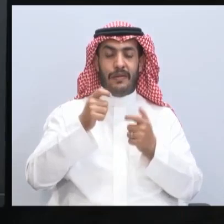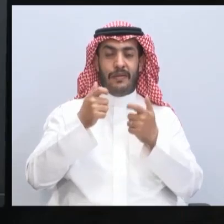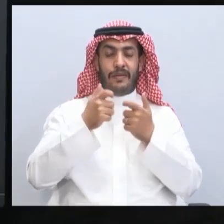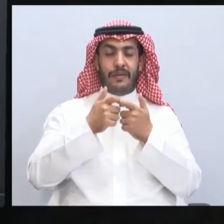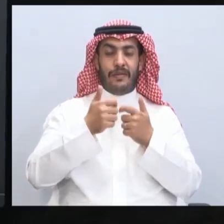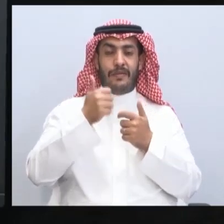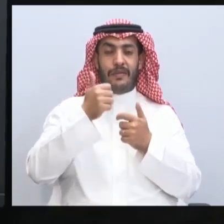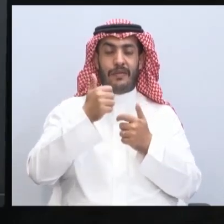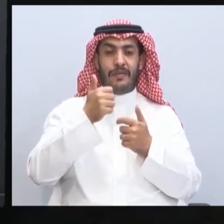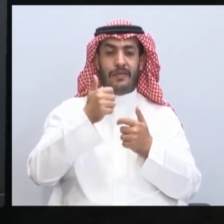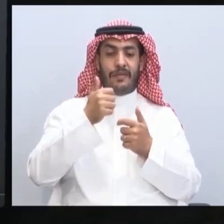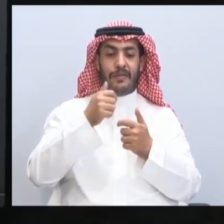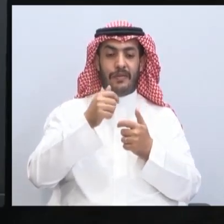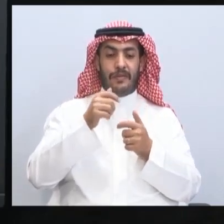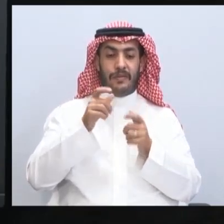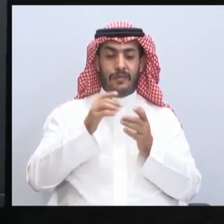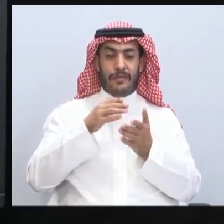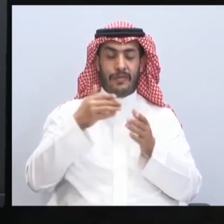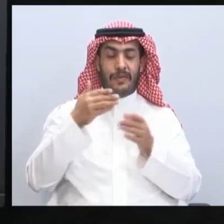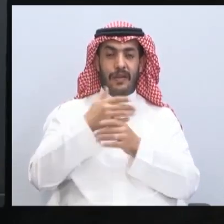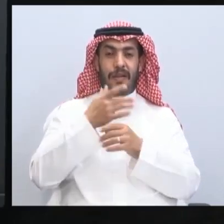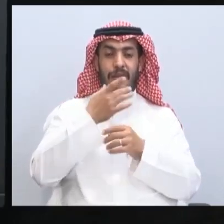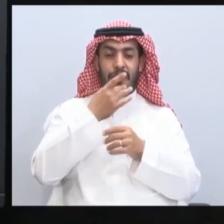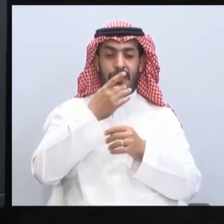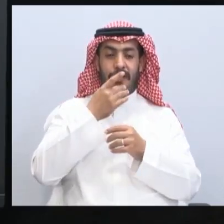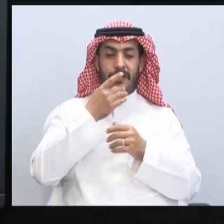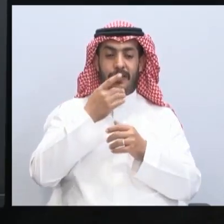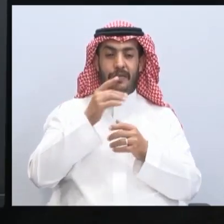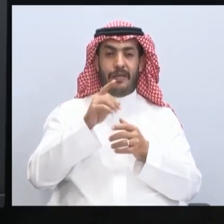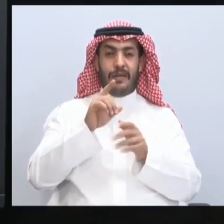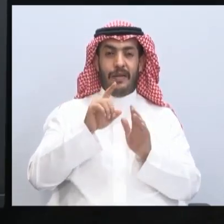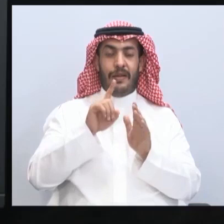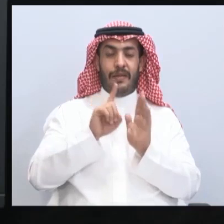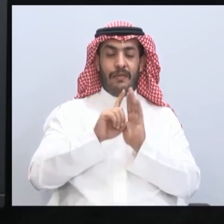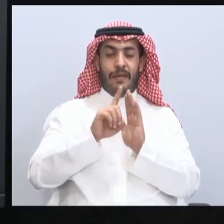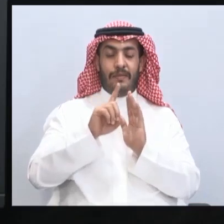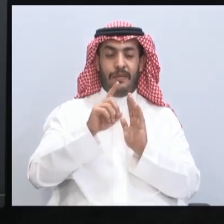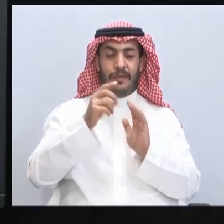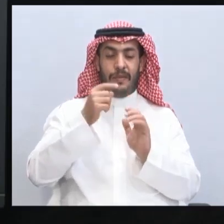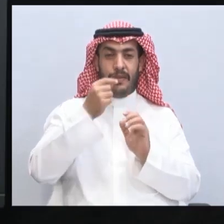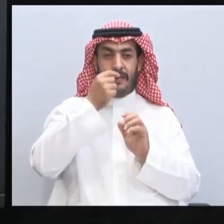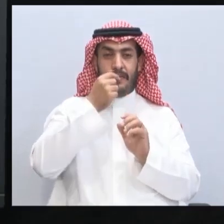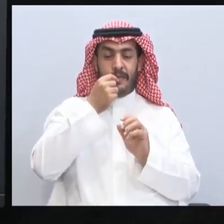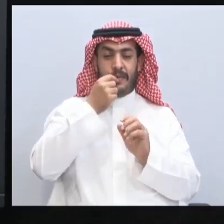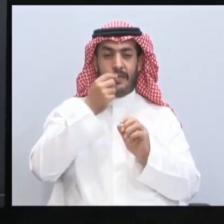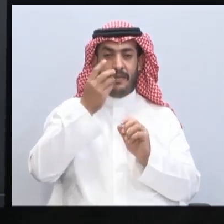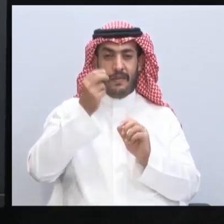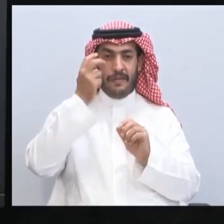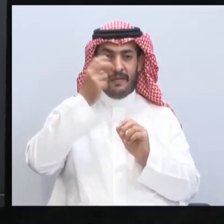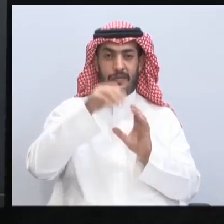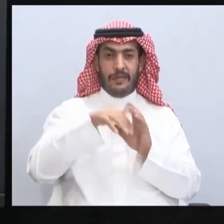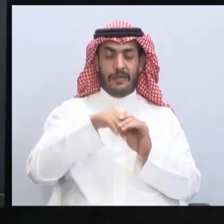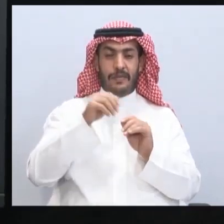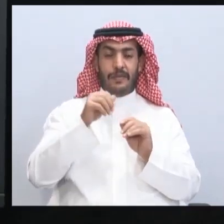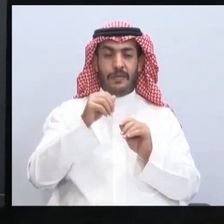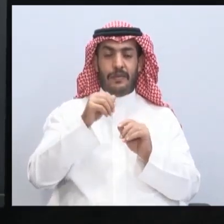انتصر جيش بن رشيد ودخل الرياض وخرج الامام ممتازين عبد الرحمن بن فيصل